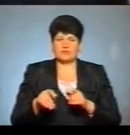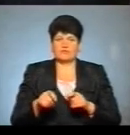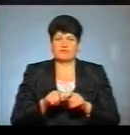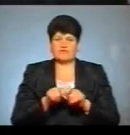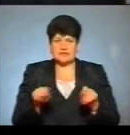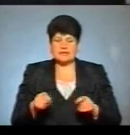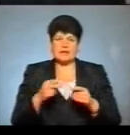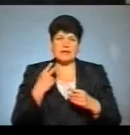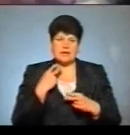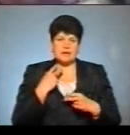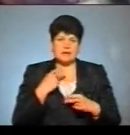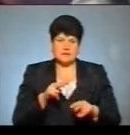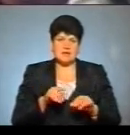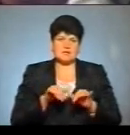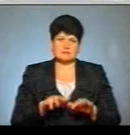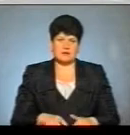кримінальні справи.